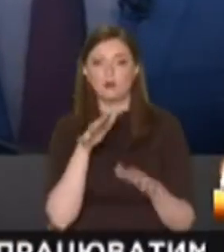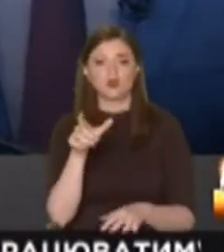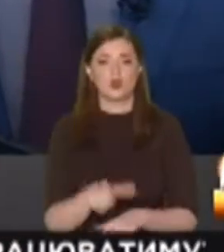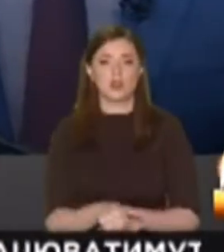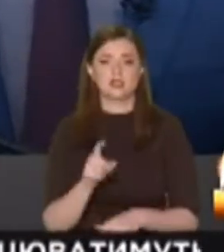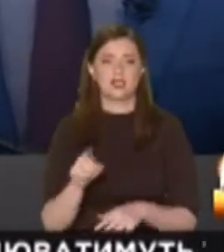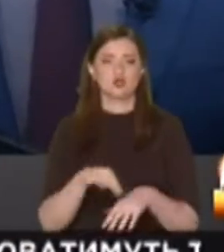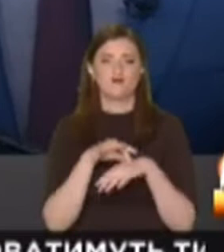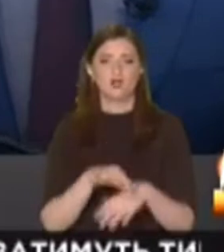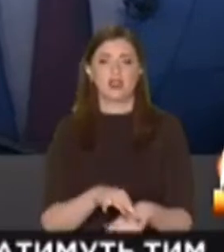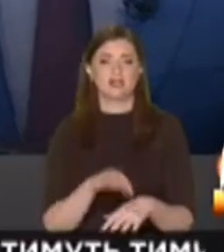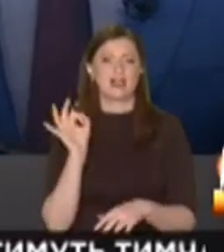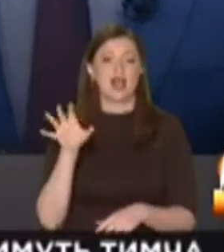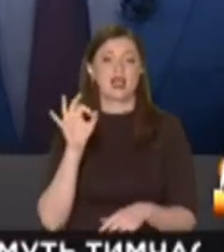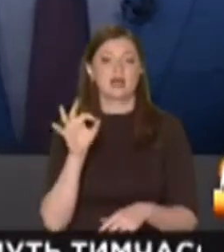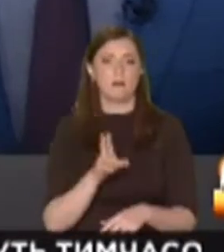за те, що вона веде телеграм-канал,